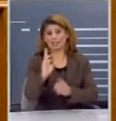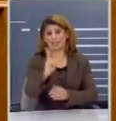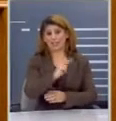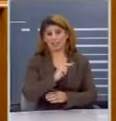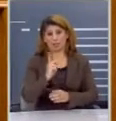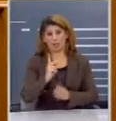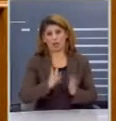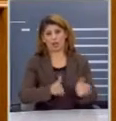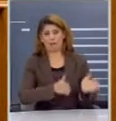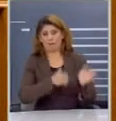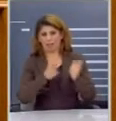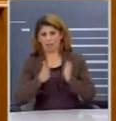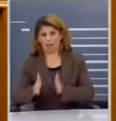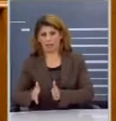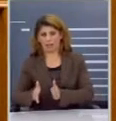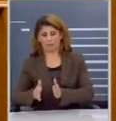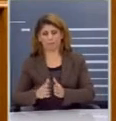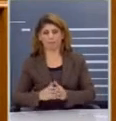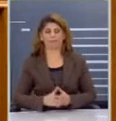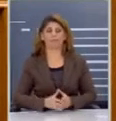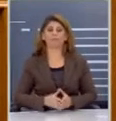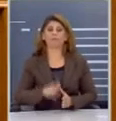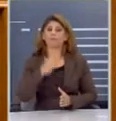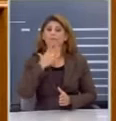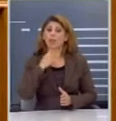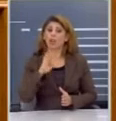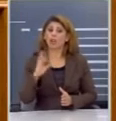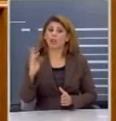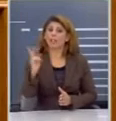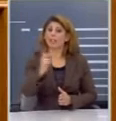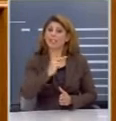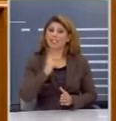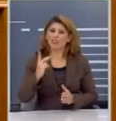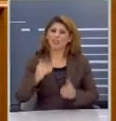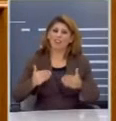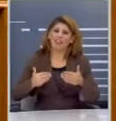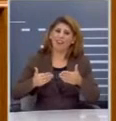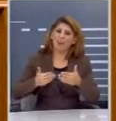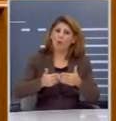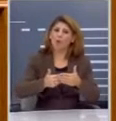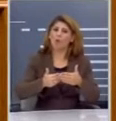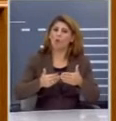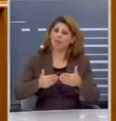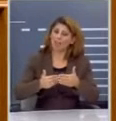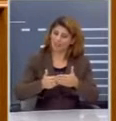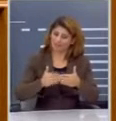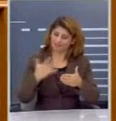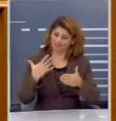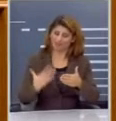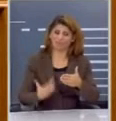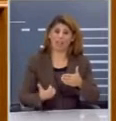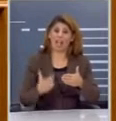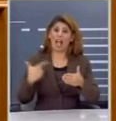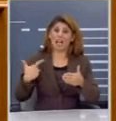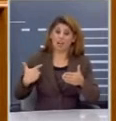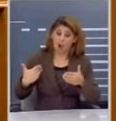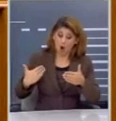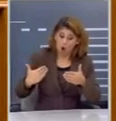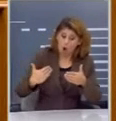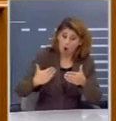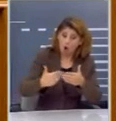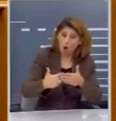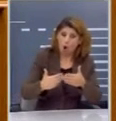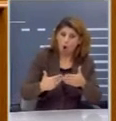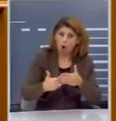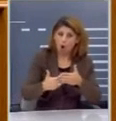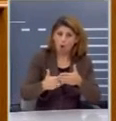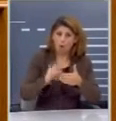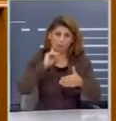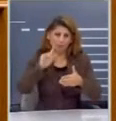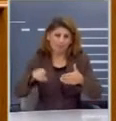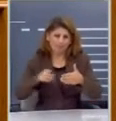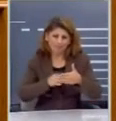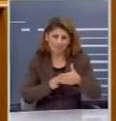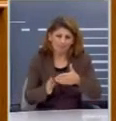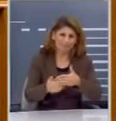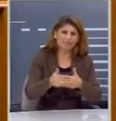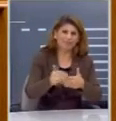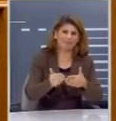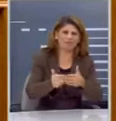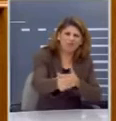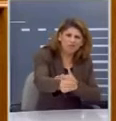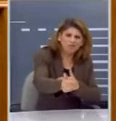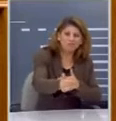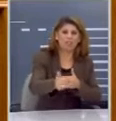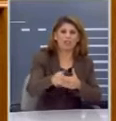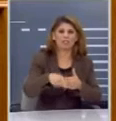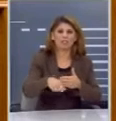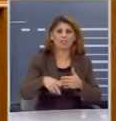την άλλη. Διότι και οι κοινωνίες έχουν όρια. Και αν τα όρια των κοινωνιών παραβιάζονται, τότε